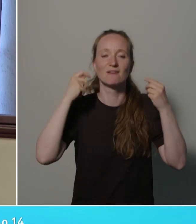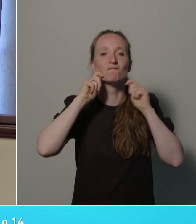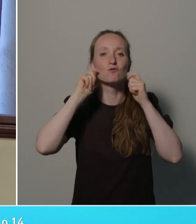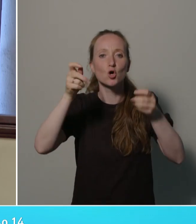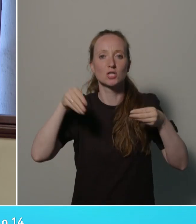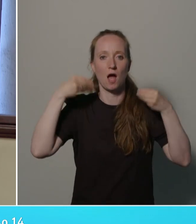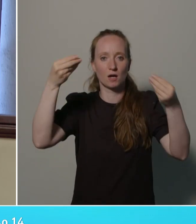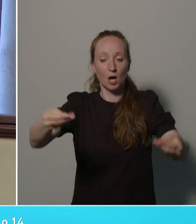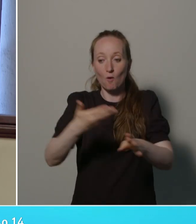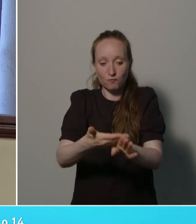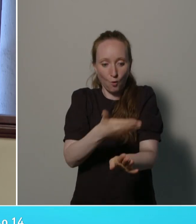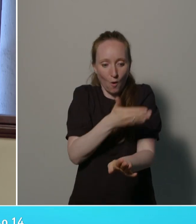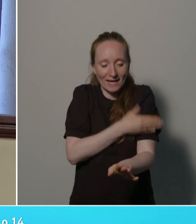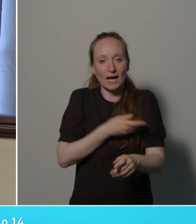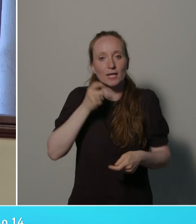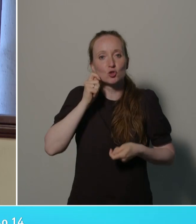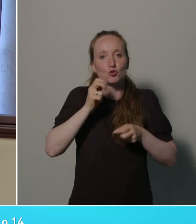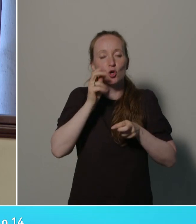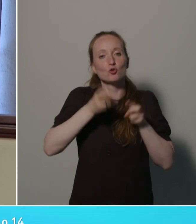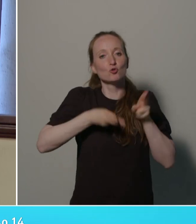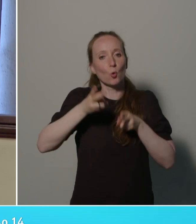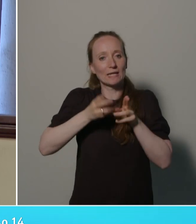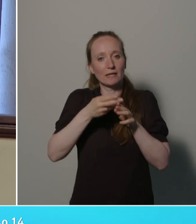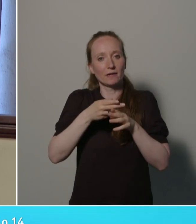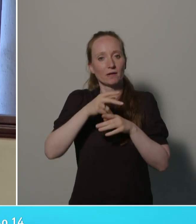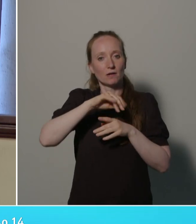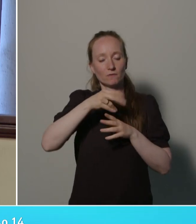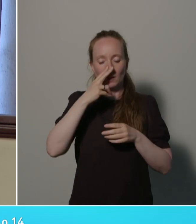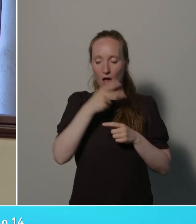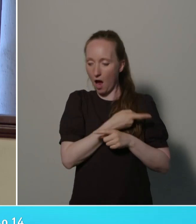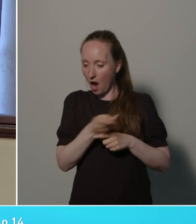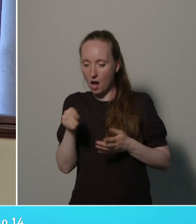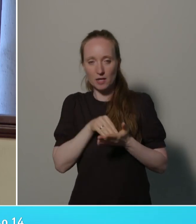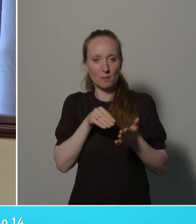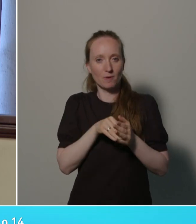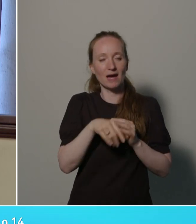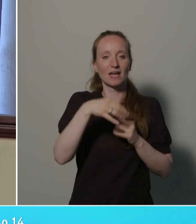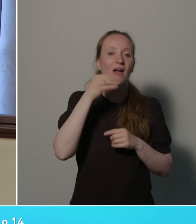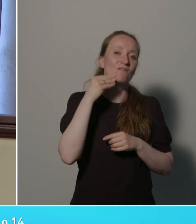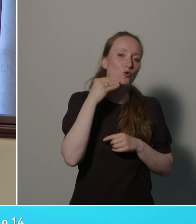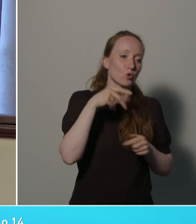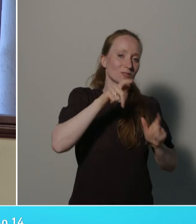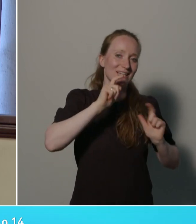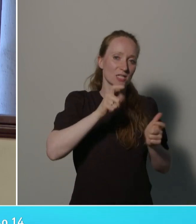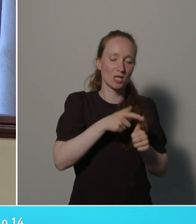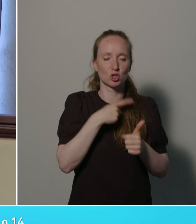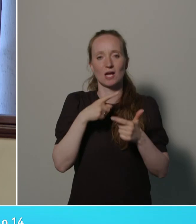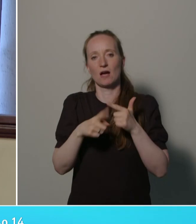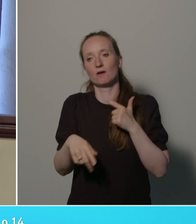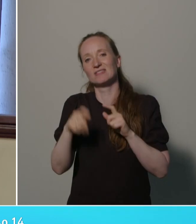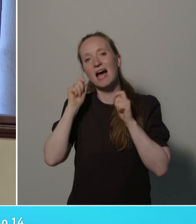eine Jury gegeben hat. Und in dieser Jury waren alle beteiligt von den einzelnen Wohnungsgesellschaften über